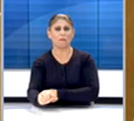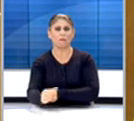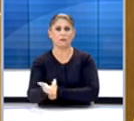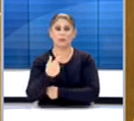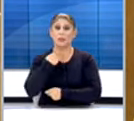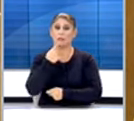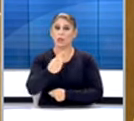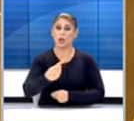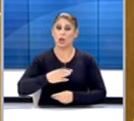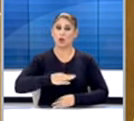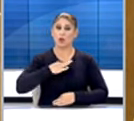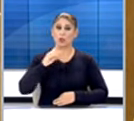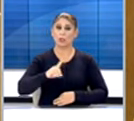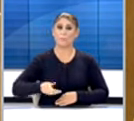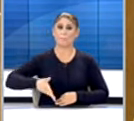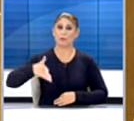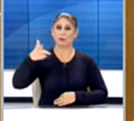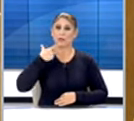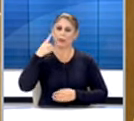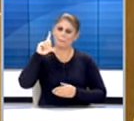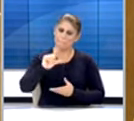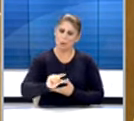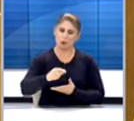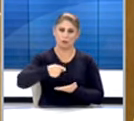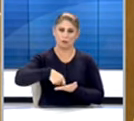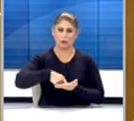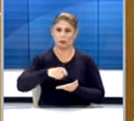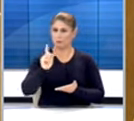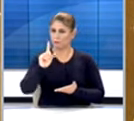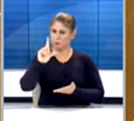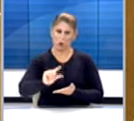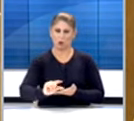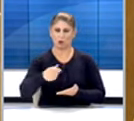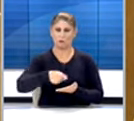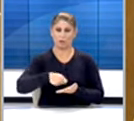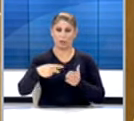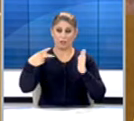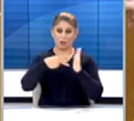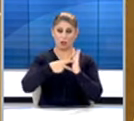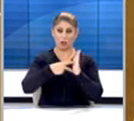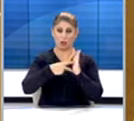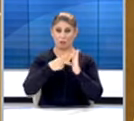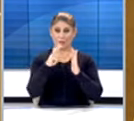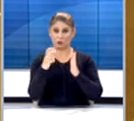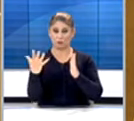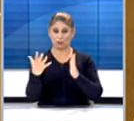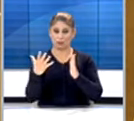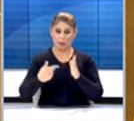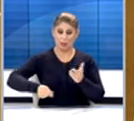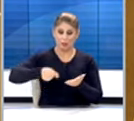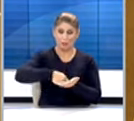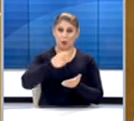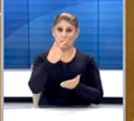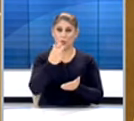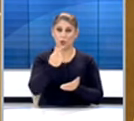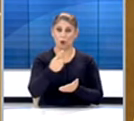Μητσοτάκης ότι μειώνονται οι φόροι. Δεν μειώνονται οι φόροι. Το 2025 θα πληρώσουμε 2,5 δισεκατομμύρια περισσότερους